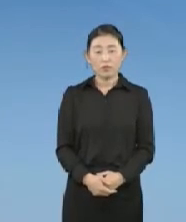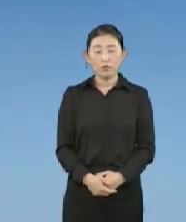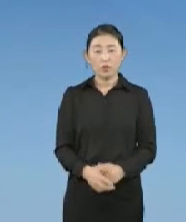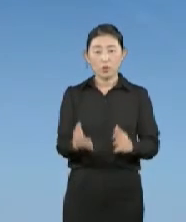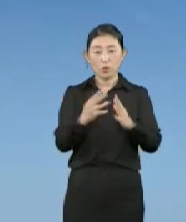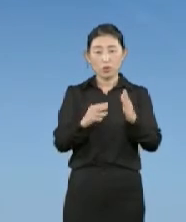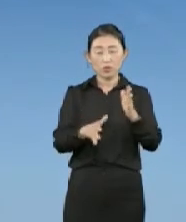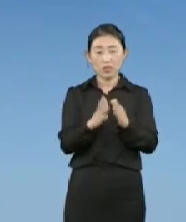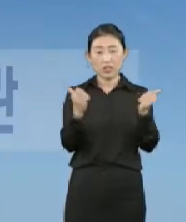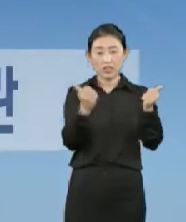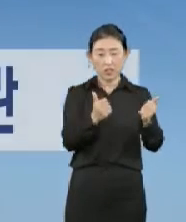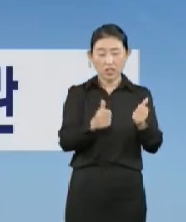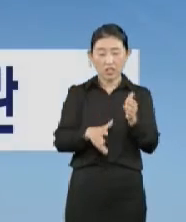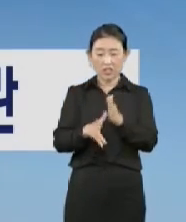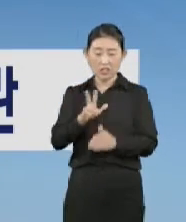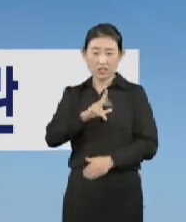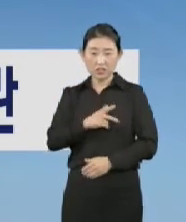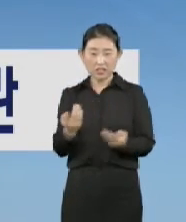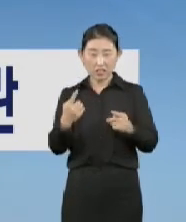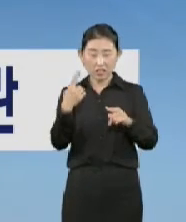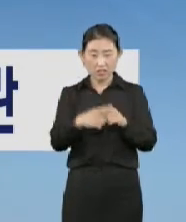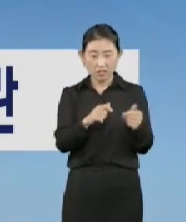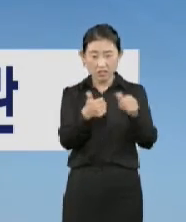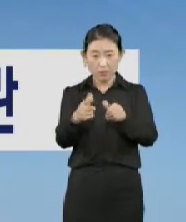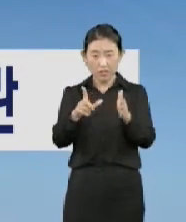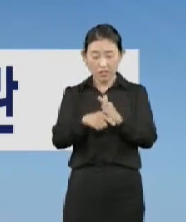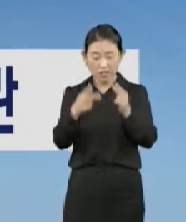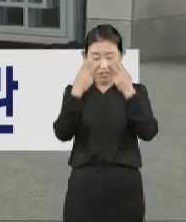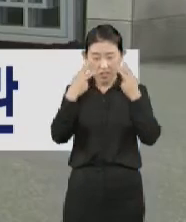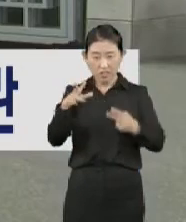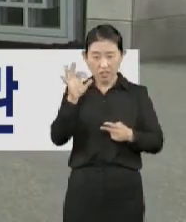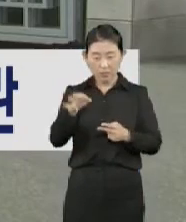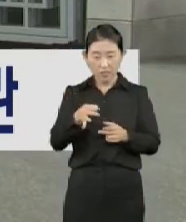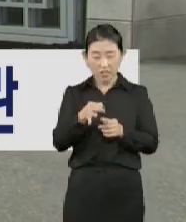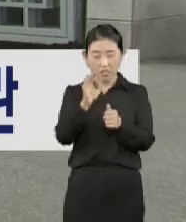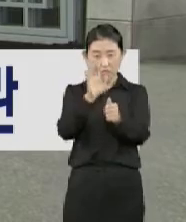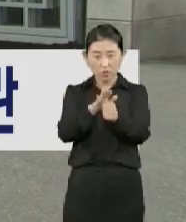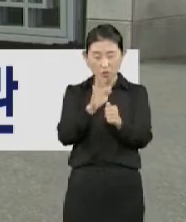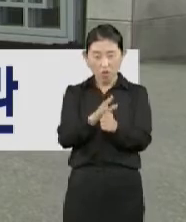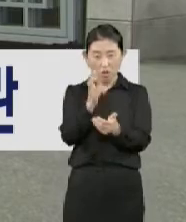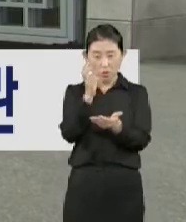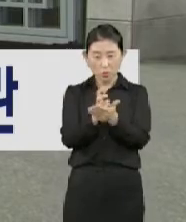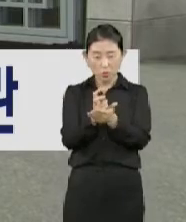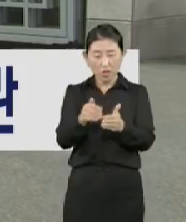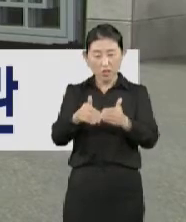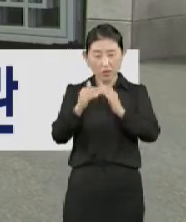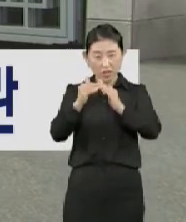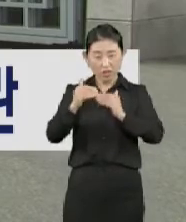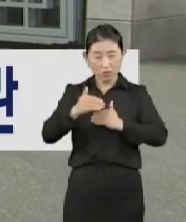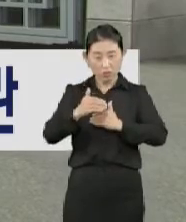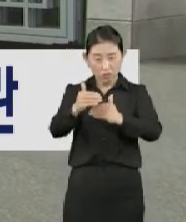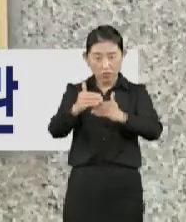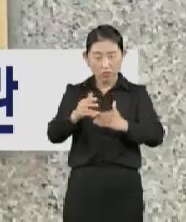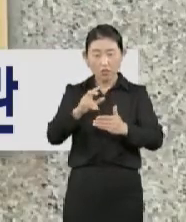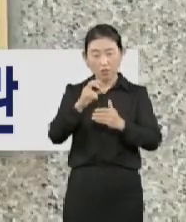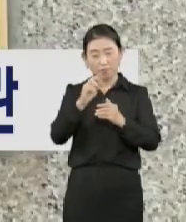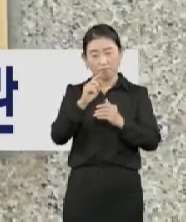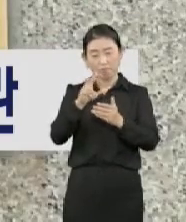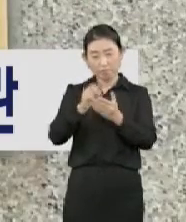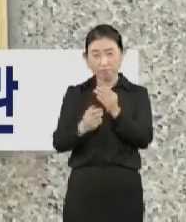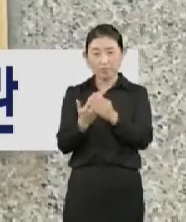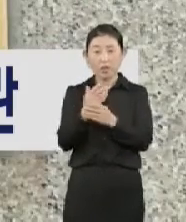공주시의회 가 시의원이 임기중 사망하면 장례비 를 지원하는 조례 제정에 나서 논란이 예상됩니다